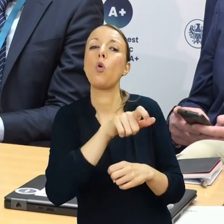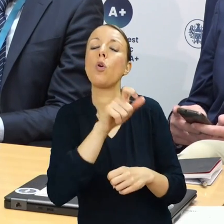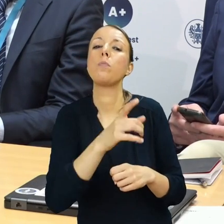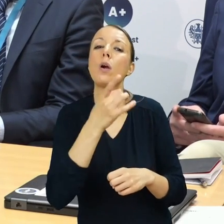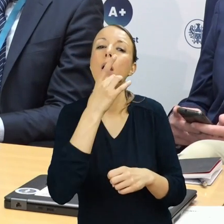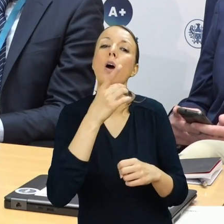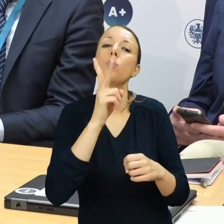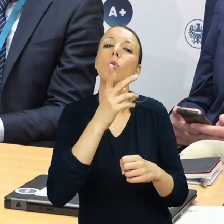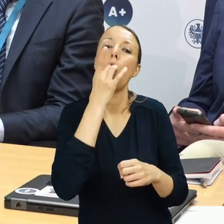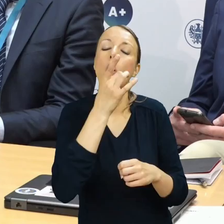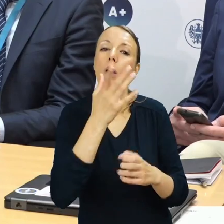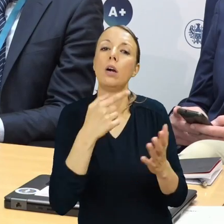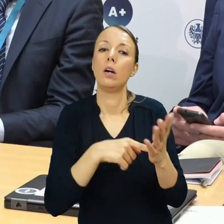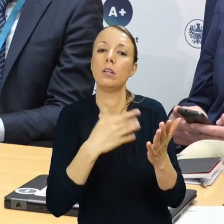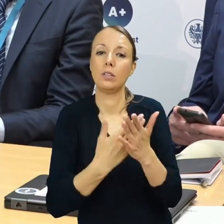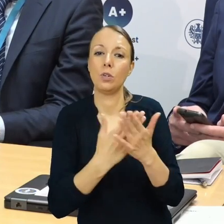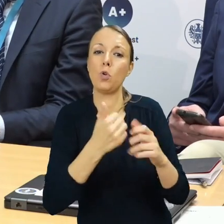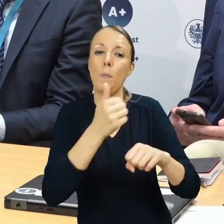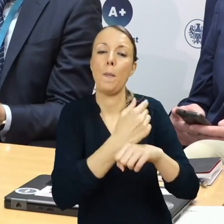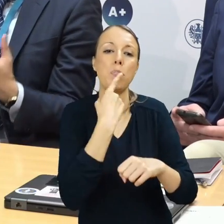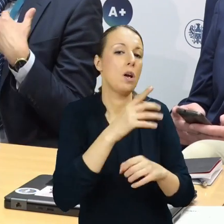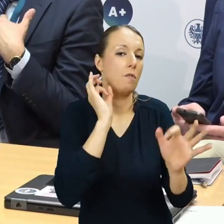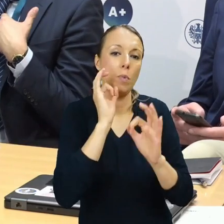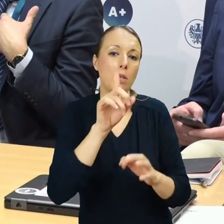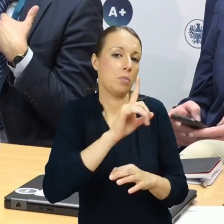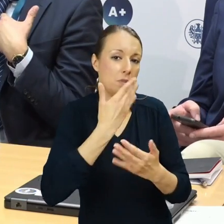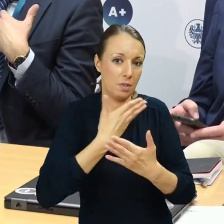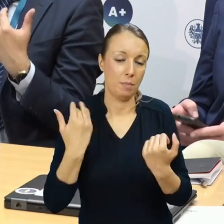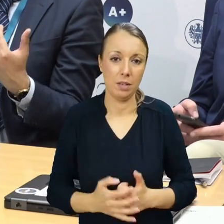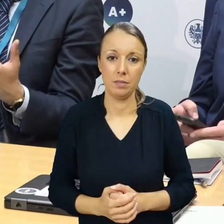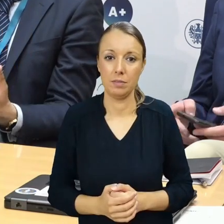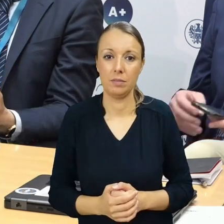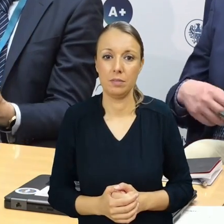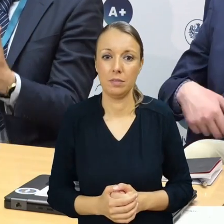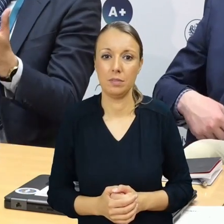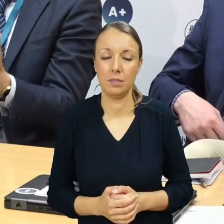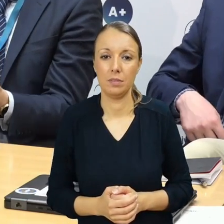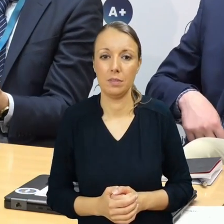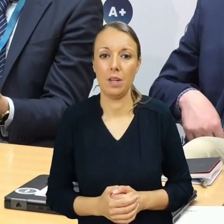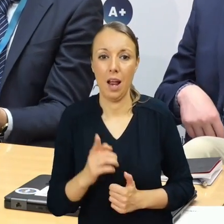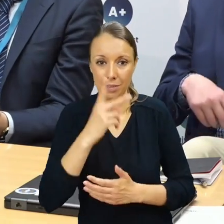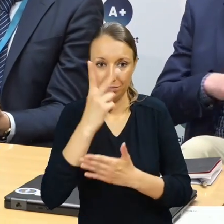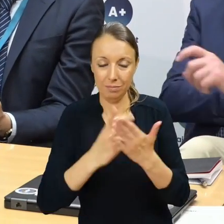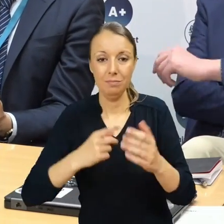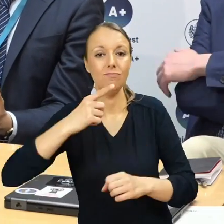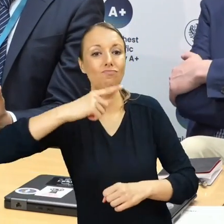informacji publicznej, ale zagadką było dla mnie też jako czytelnika tego orzeczenia i pewnie samych